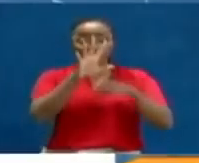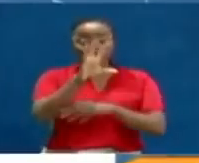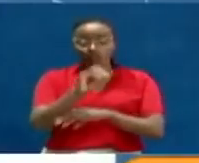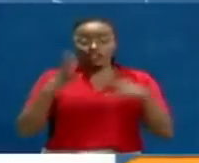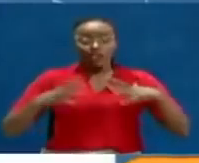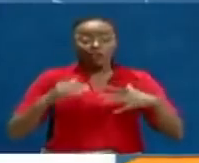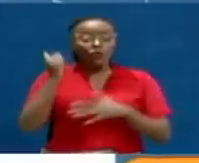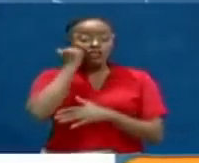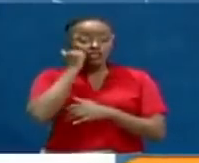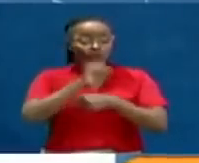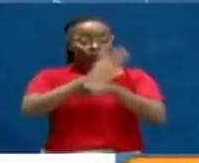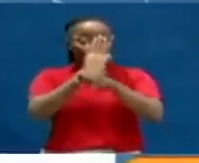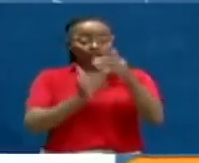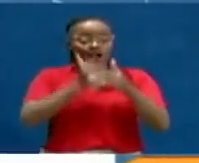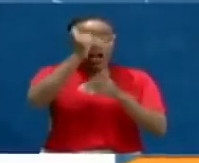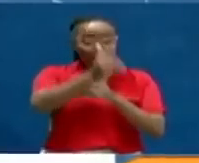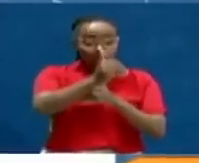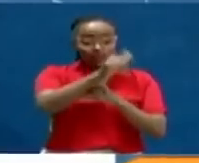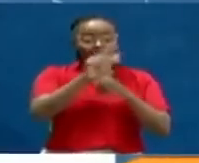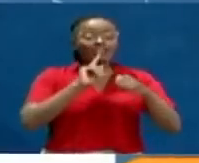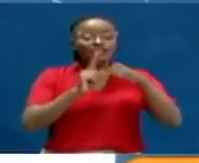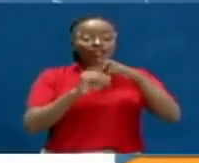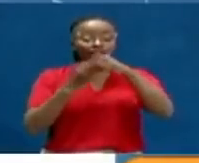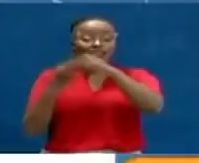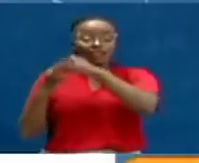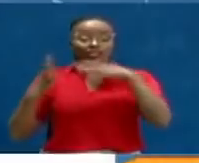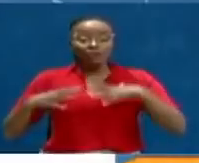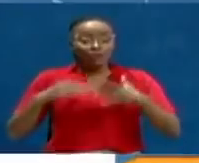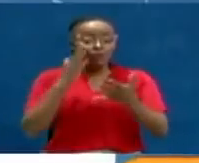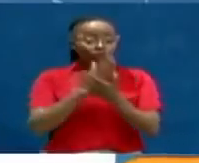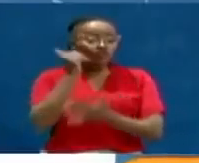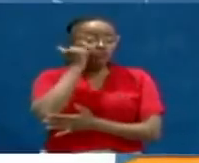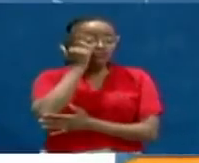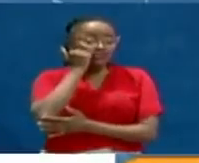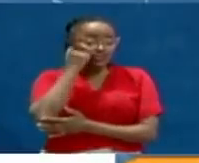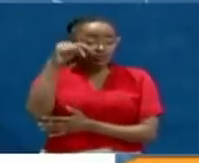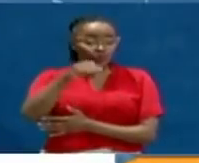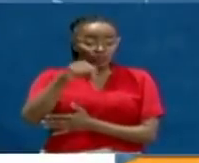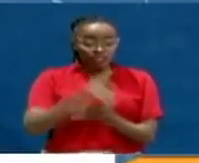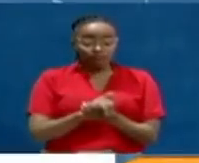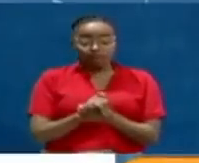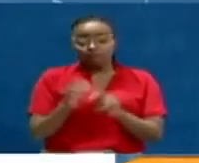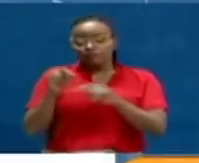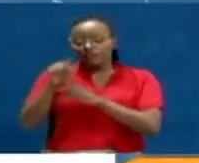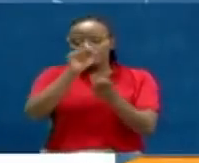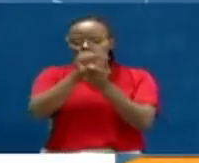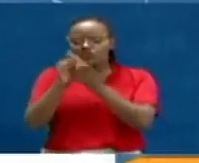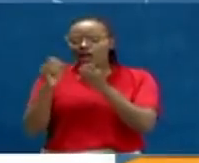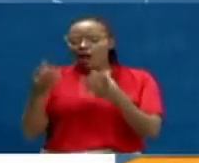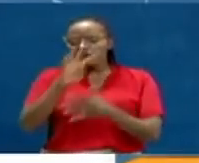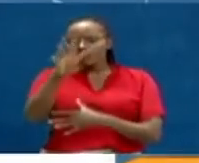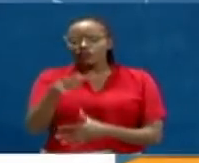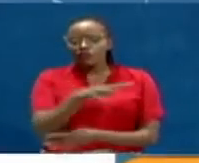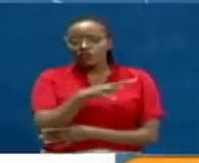12,750 wameambukizwa korona baada ya watu 688 kupatikana na virusi hivyo kutokana na sampuli